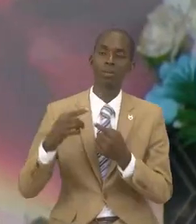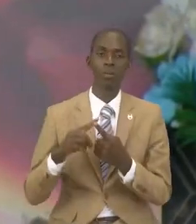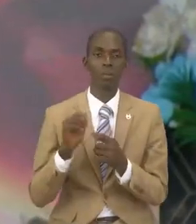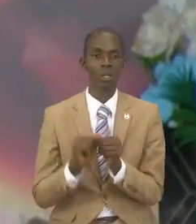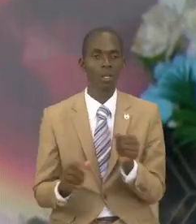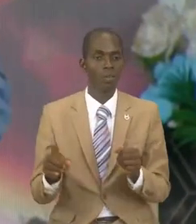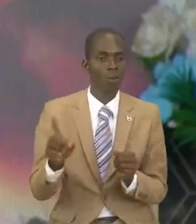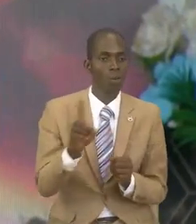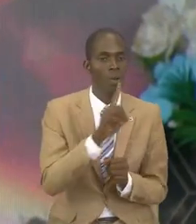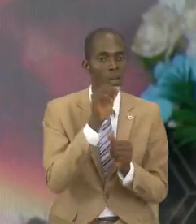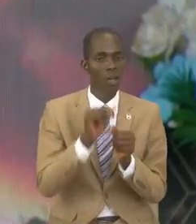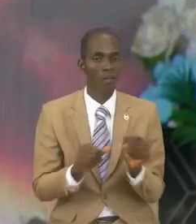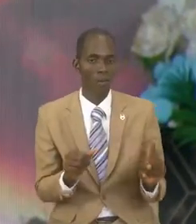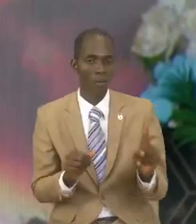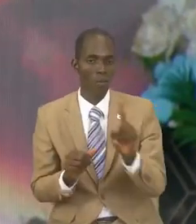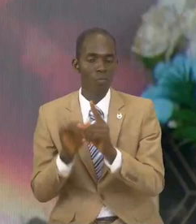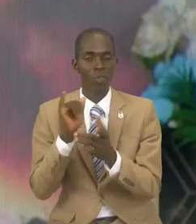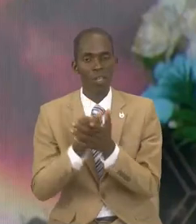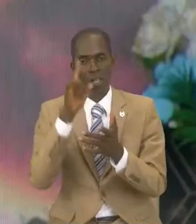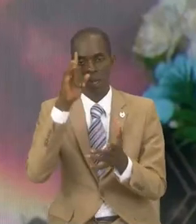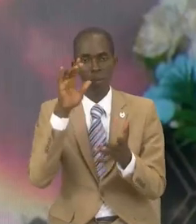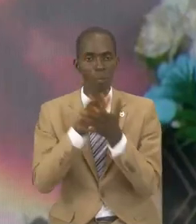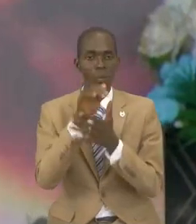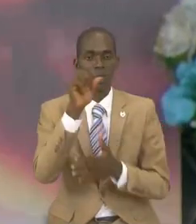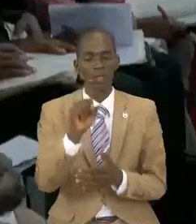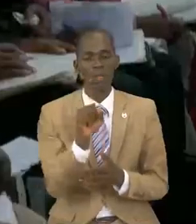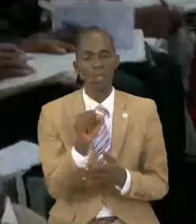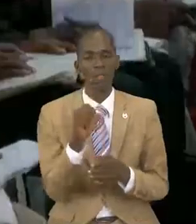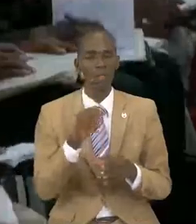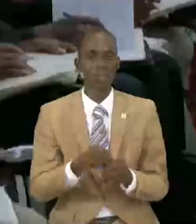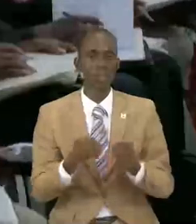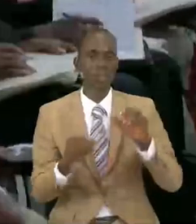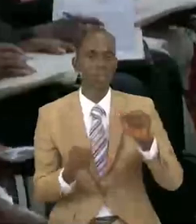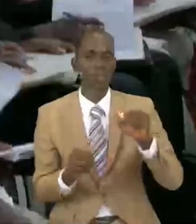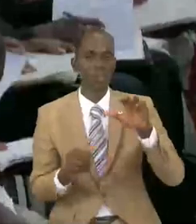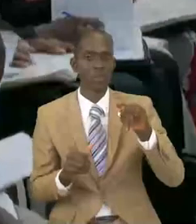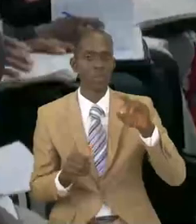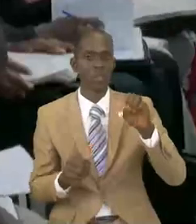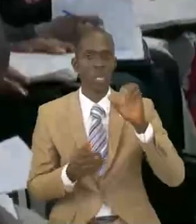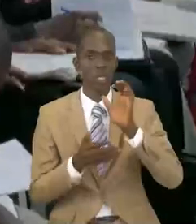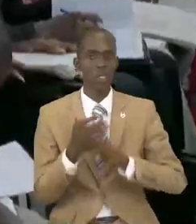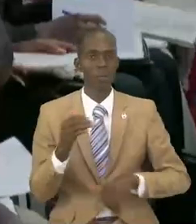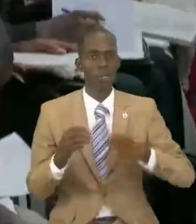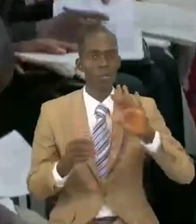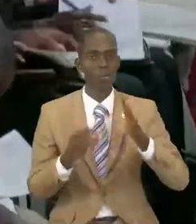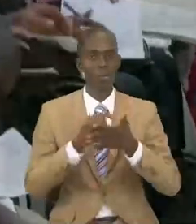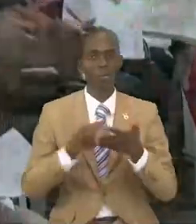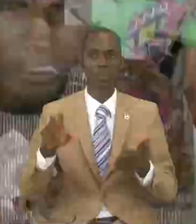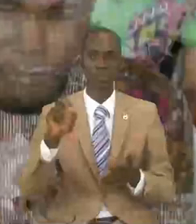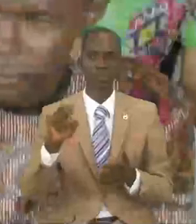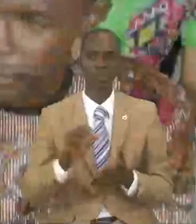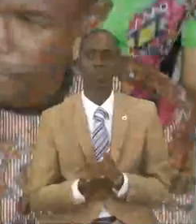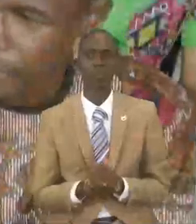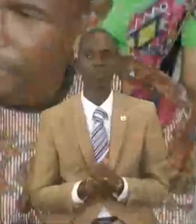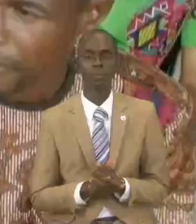monde, à quiconque croit. Actes chapitre 5, verset 30.